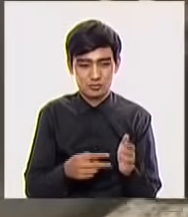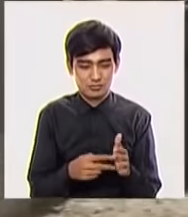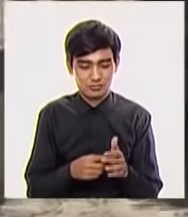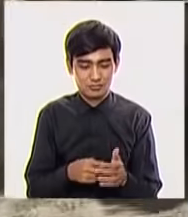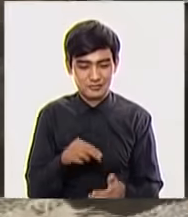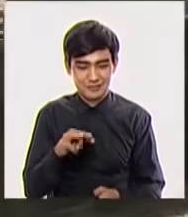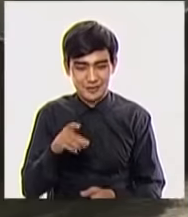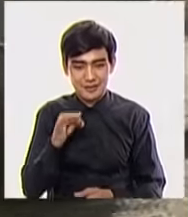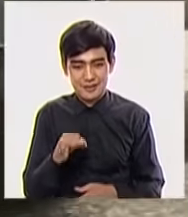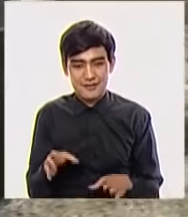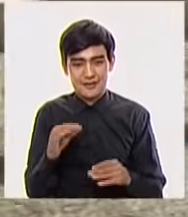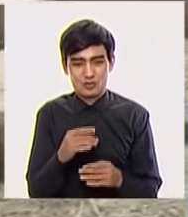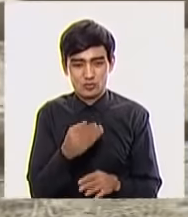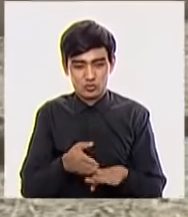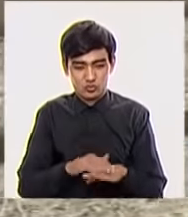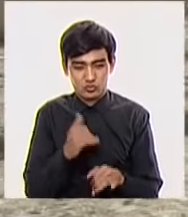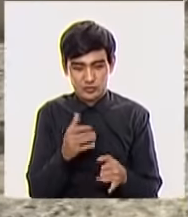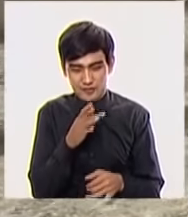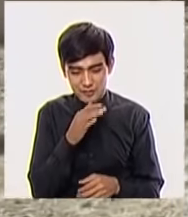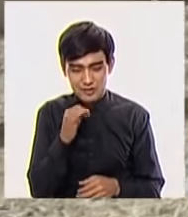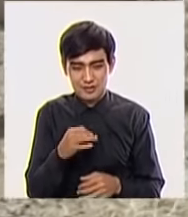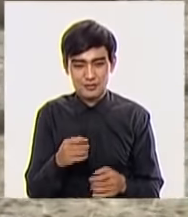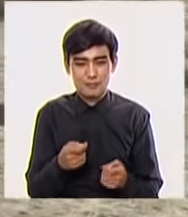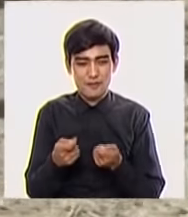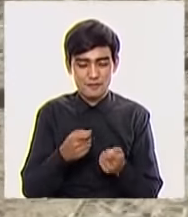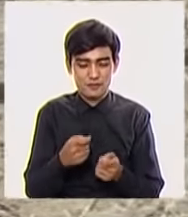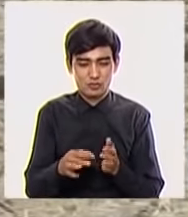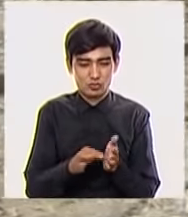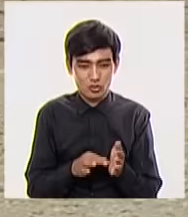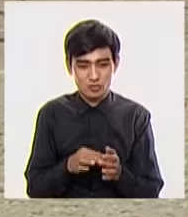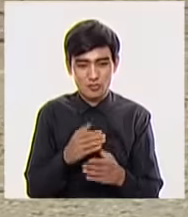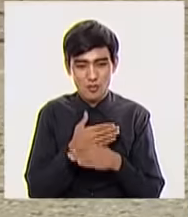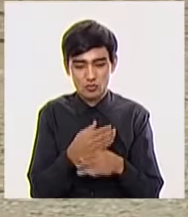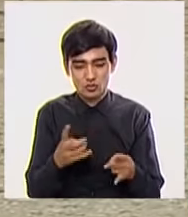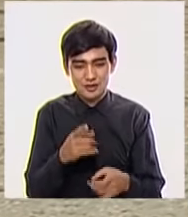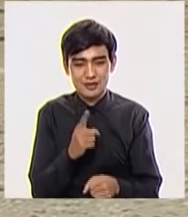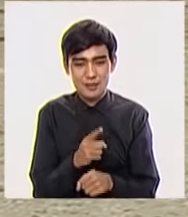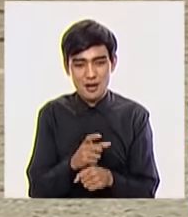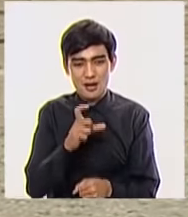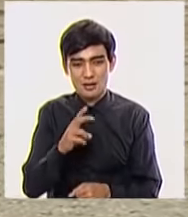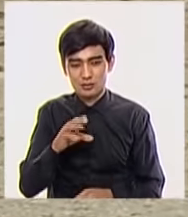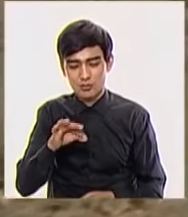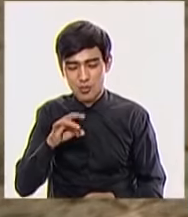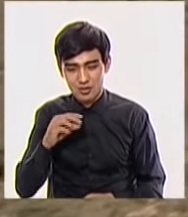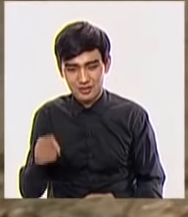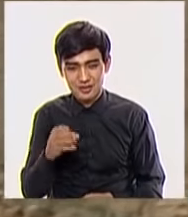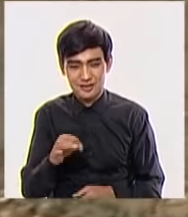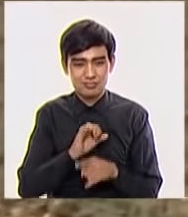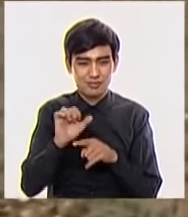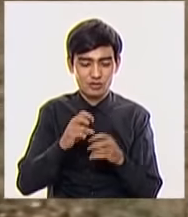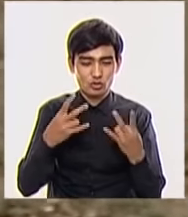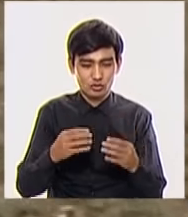Из-за сложного положения и аналитики, и фермеры просят правительство принять срочные меры. Например, запретить экспорт из страны фуражного зерна,